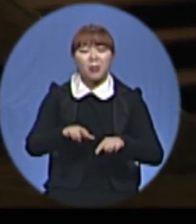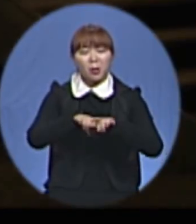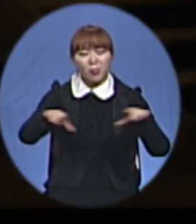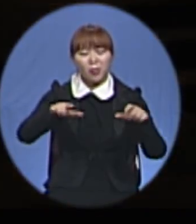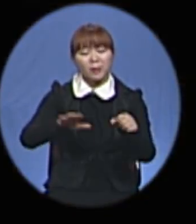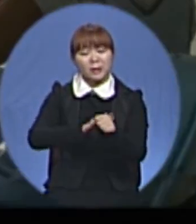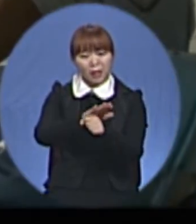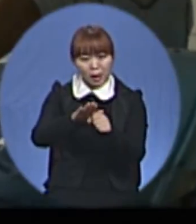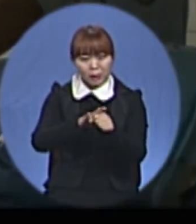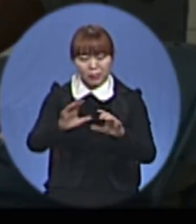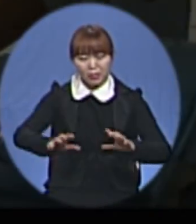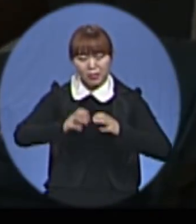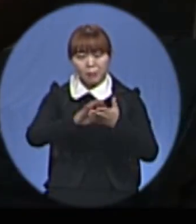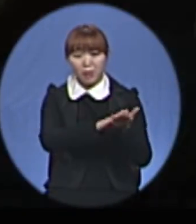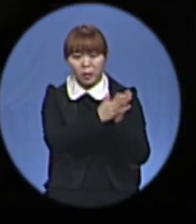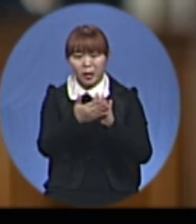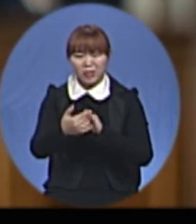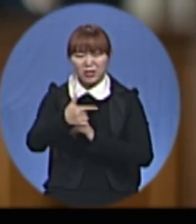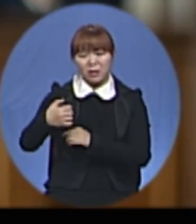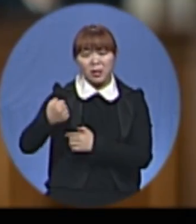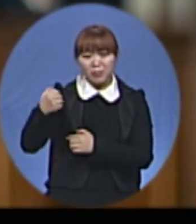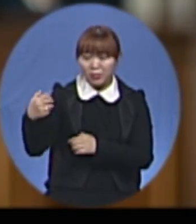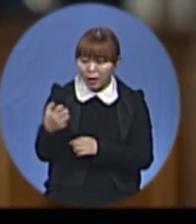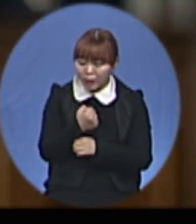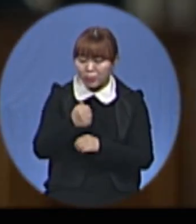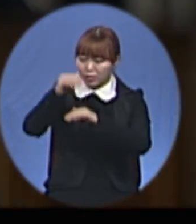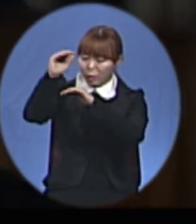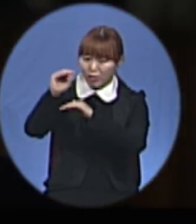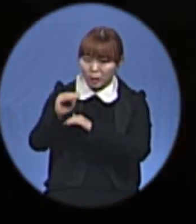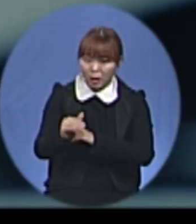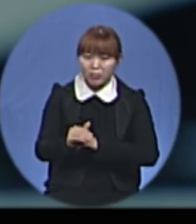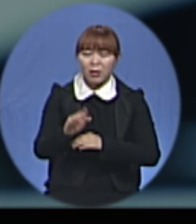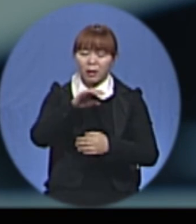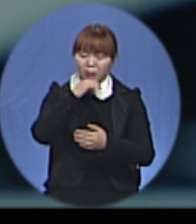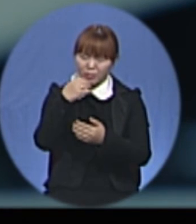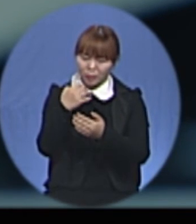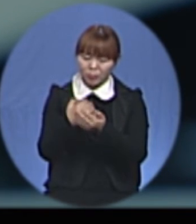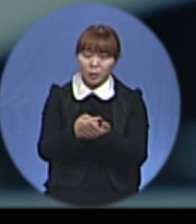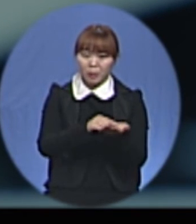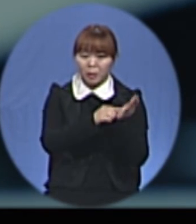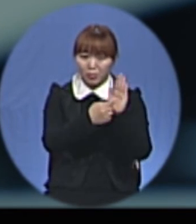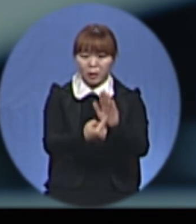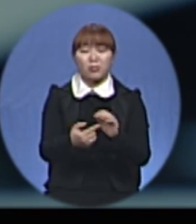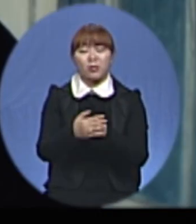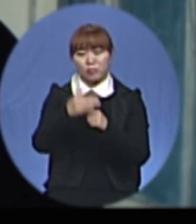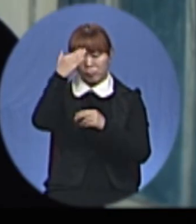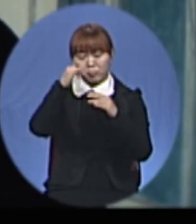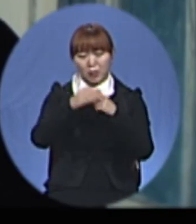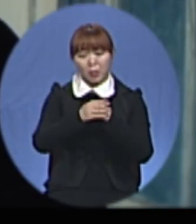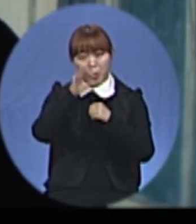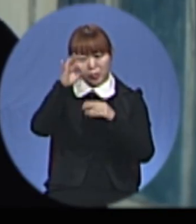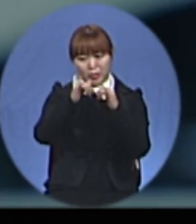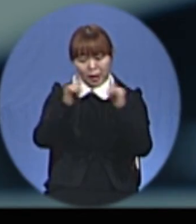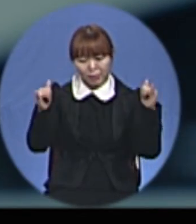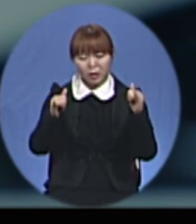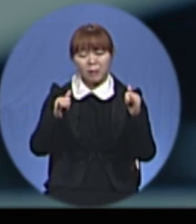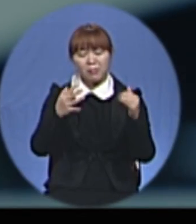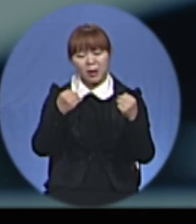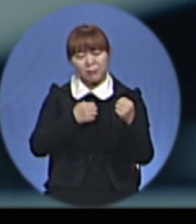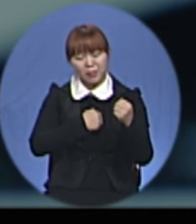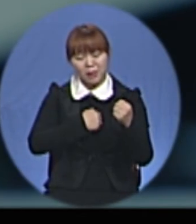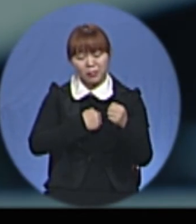평범한 사랑이 세상을 바꾸는 큰 힘을 발휘하는 과정을 감동적으로 그려내며 관객들에게 깊은